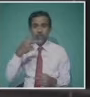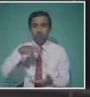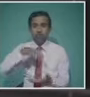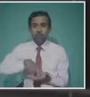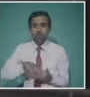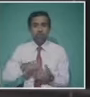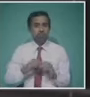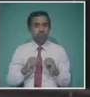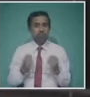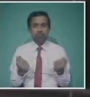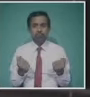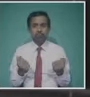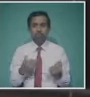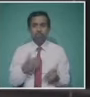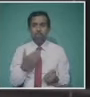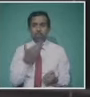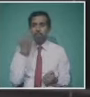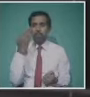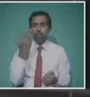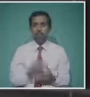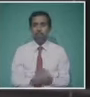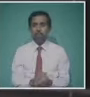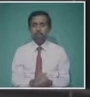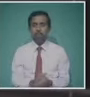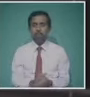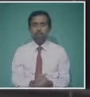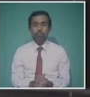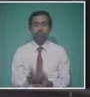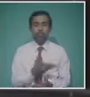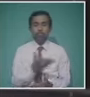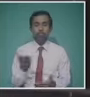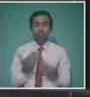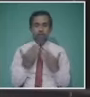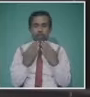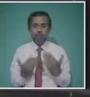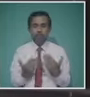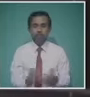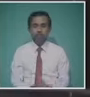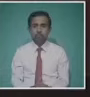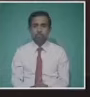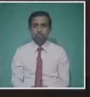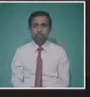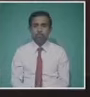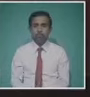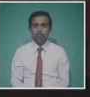භාවයේ නැතුව අපිට පුළුවන් එන්න කියලා. එහෙමනම් ඔබ සියලු දෙනාට ස්තුතියි. ඔබ ස්තුතියි.